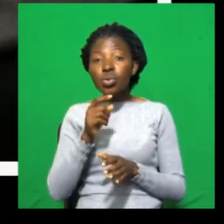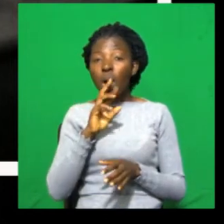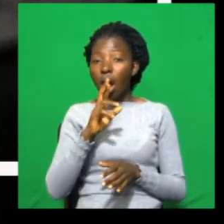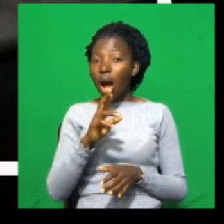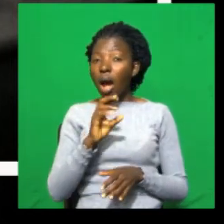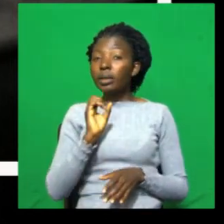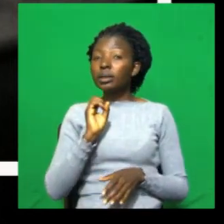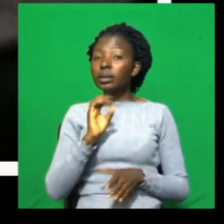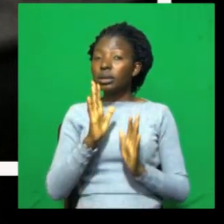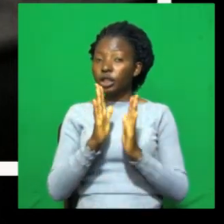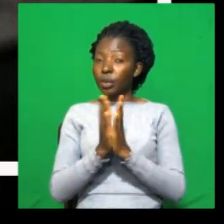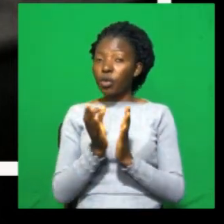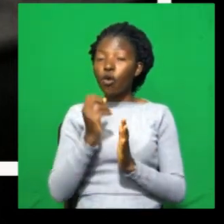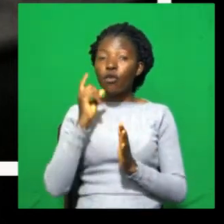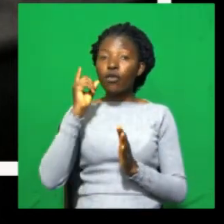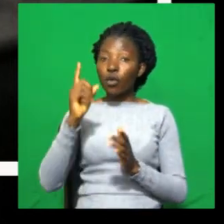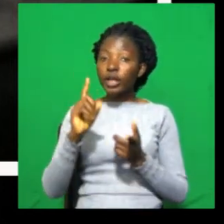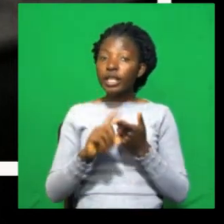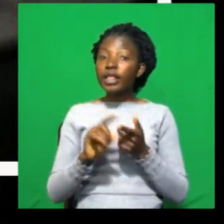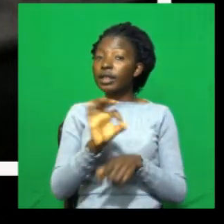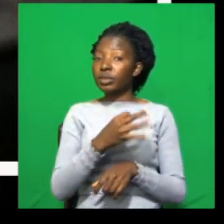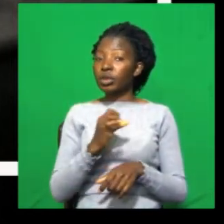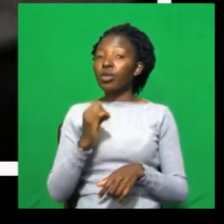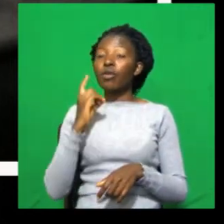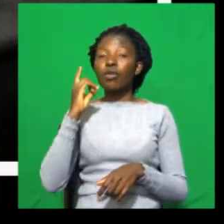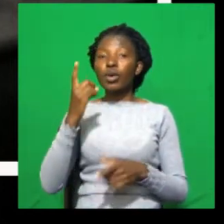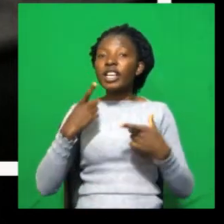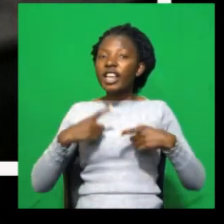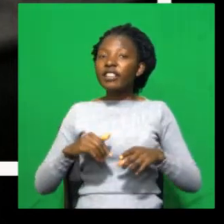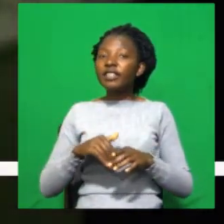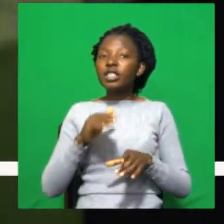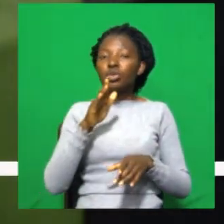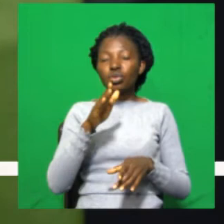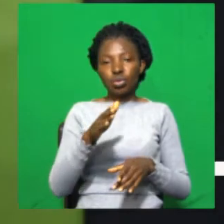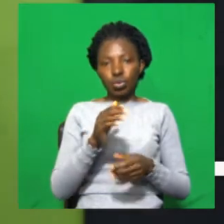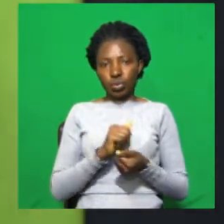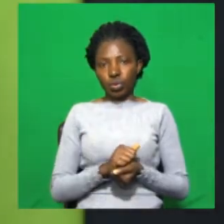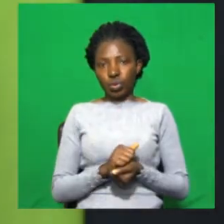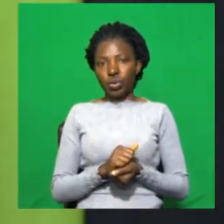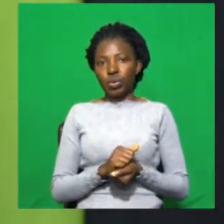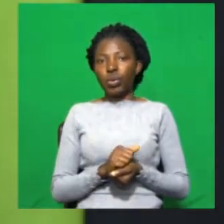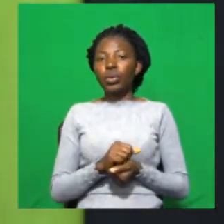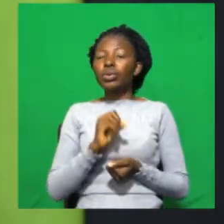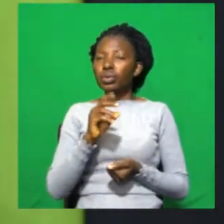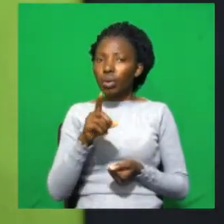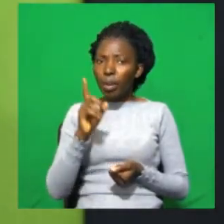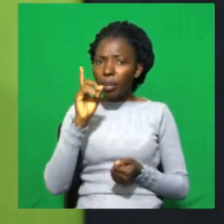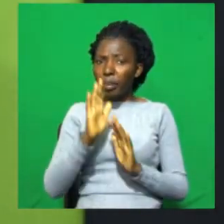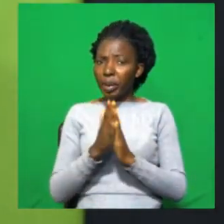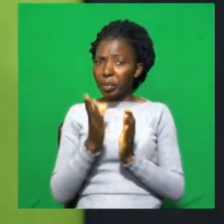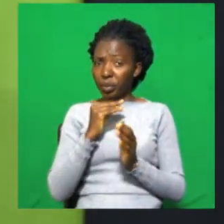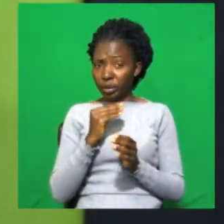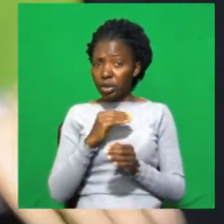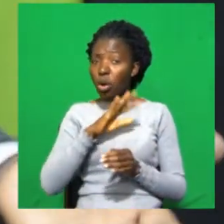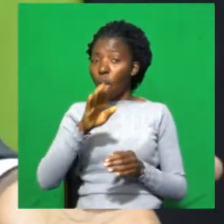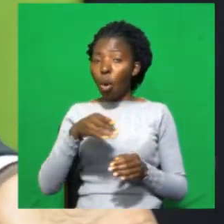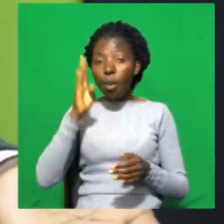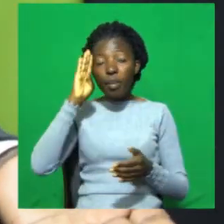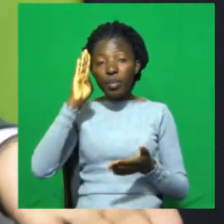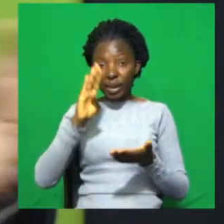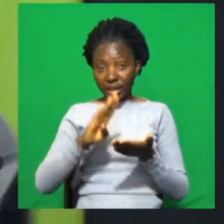temberi yaMwari uye kuti mweya waMwari unogara mukati menyu here? Panapa Bhaibheri riri kureva kuti vatendi